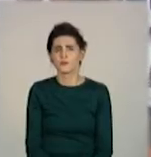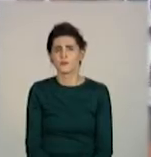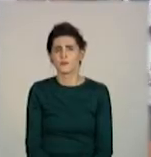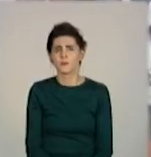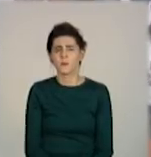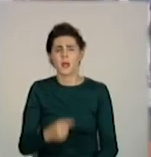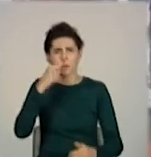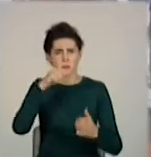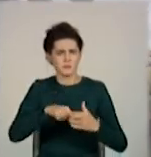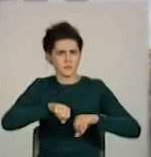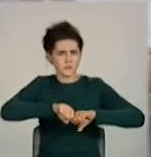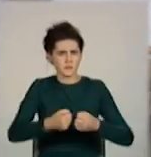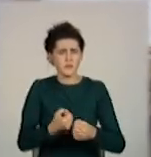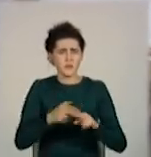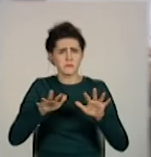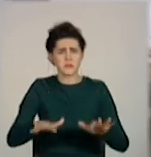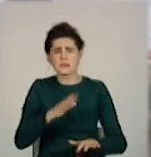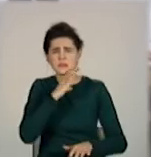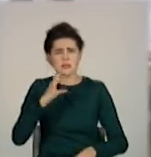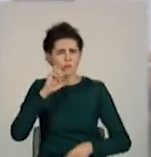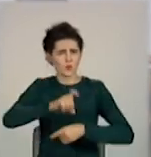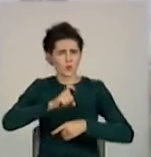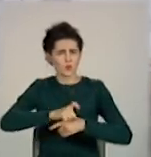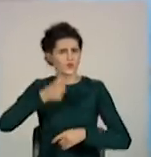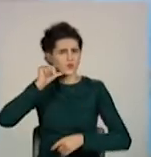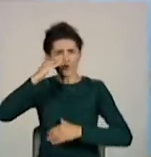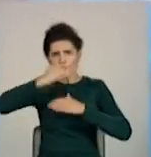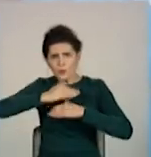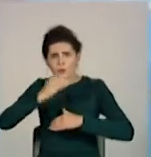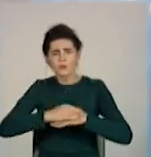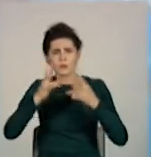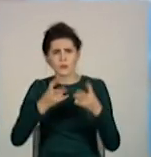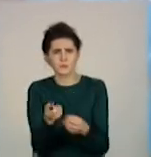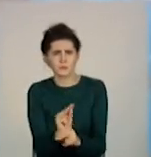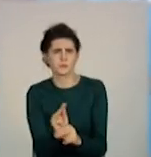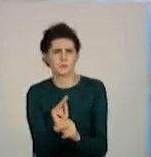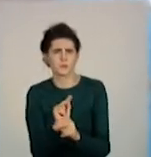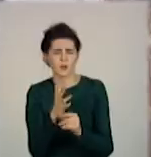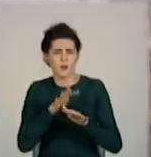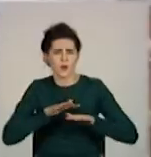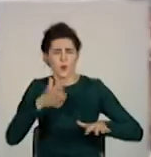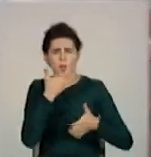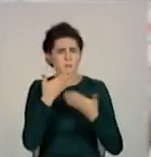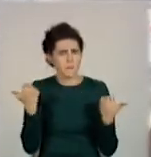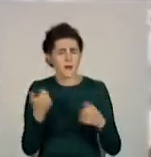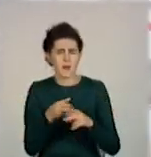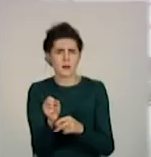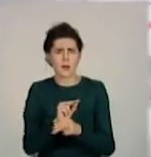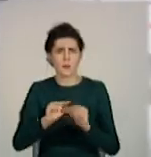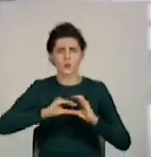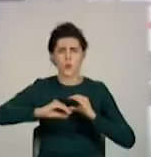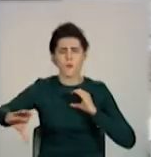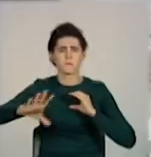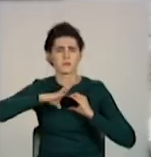Порив теплового колектора в Сєвєродонецьку стався вчора ввечері. Роботи ще тривають. Діаметр 500 мм труба, був обнаружений